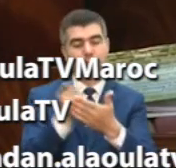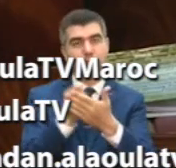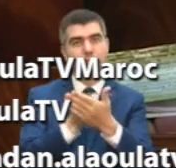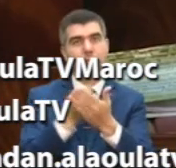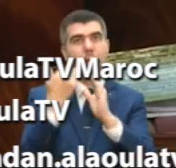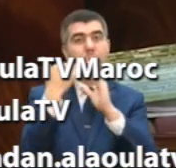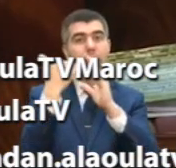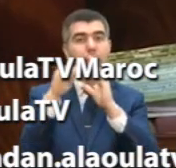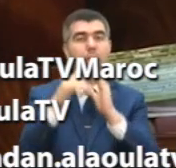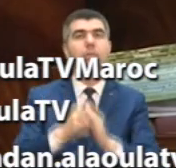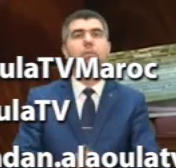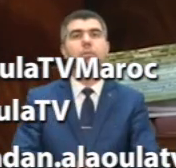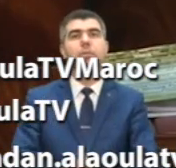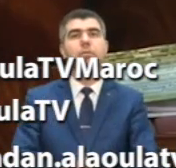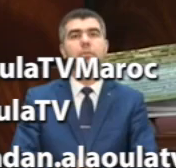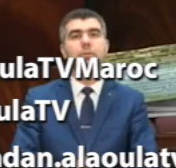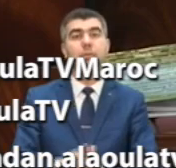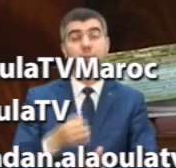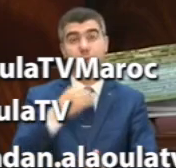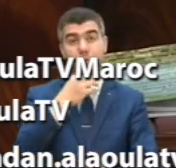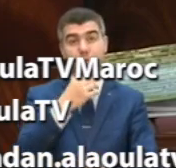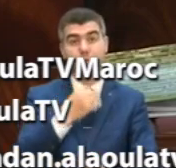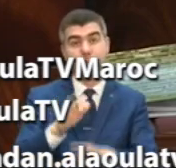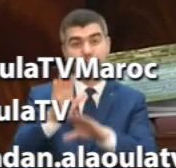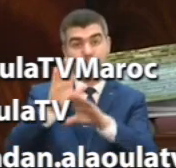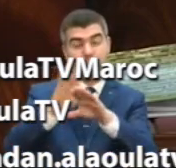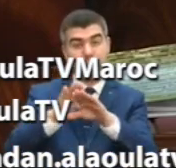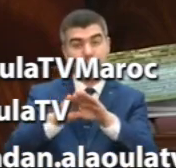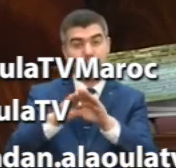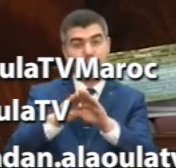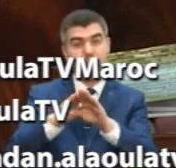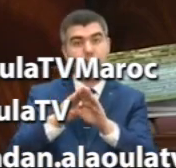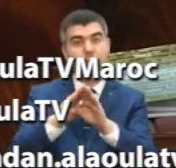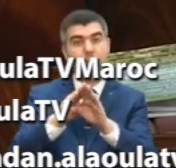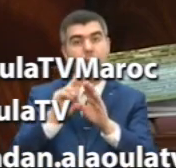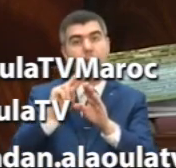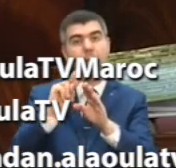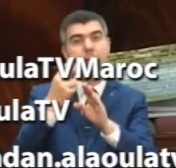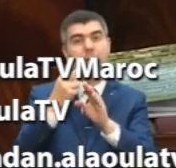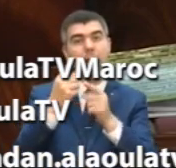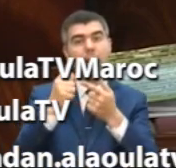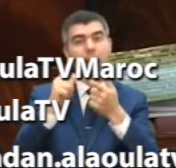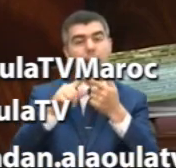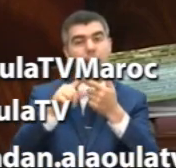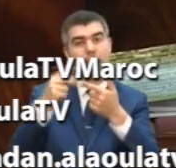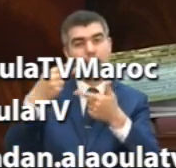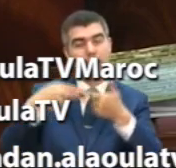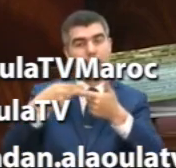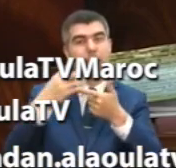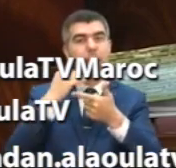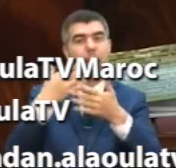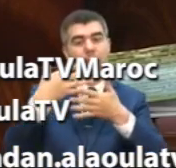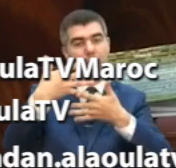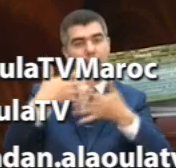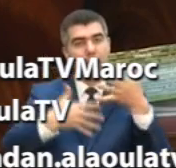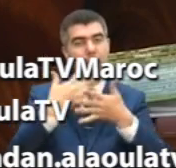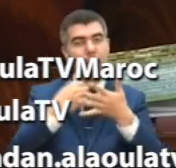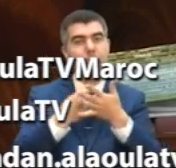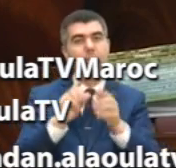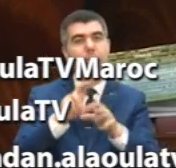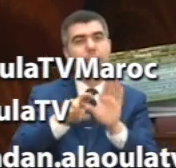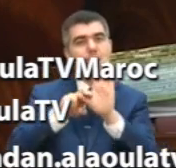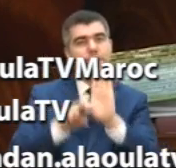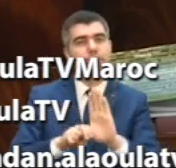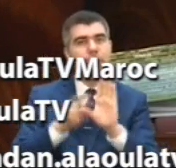فيها المجلس علما بأنه تمت دعوة المرشح السيد مصطفى سلامة لشغل المقعد الذي كان يشغله